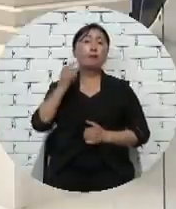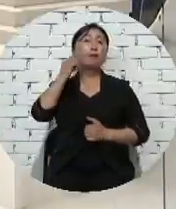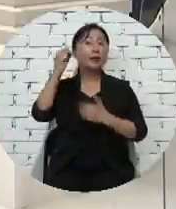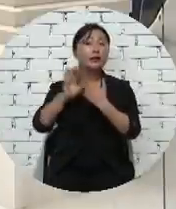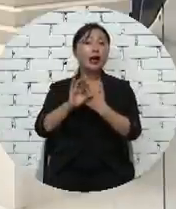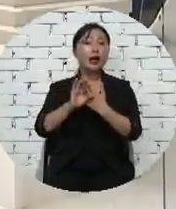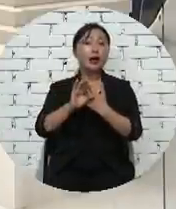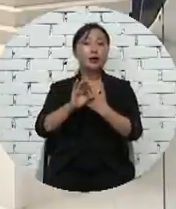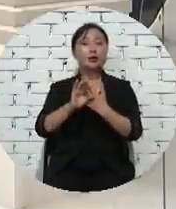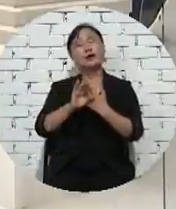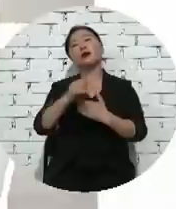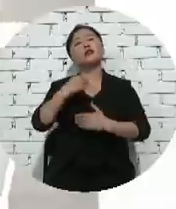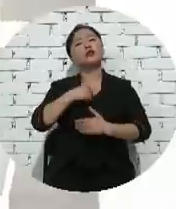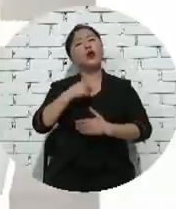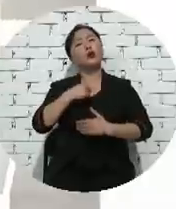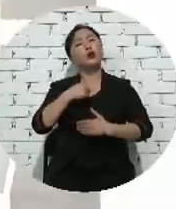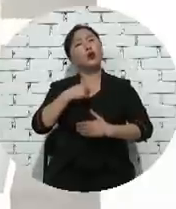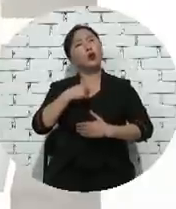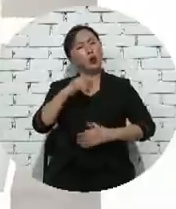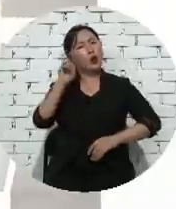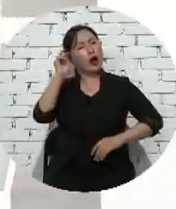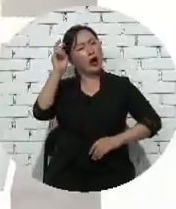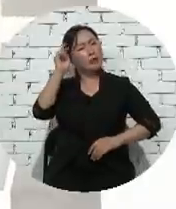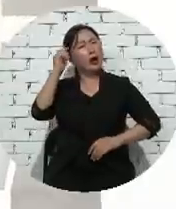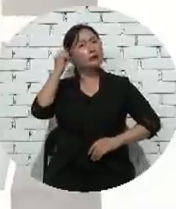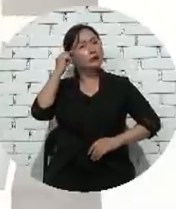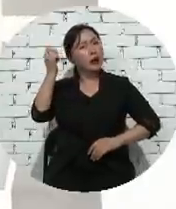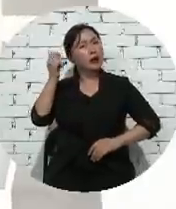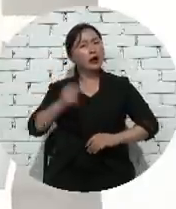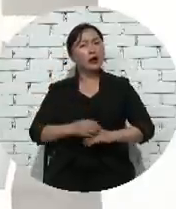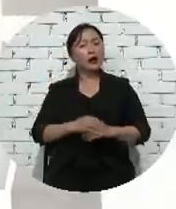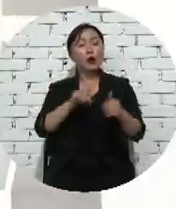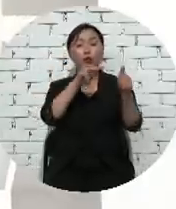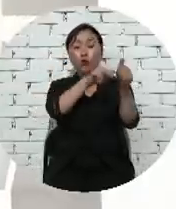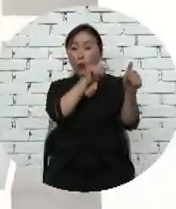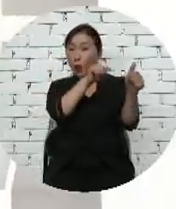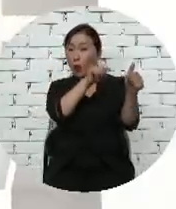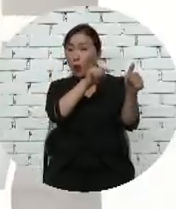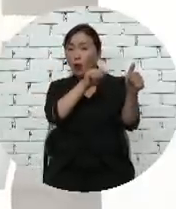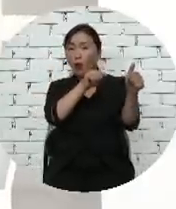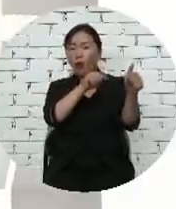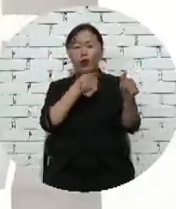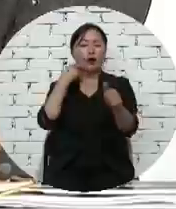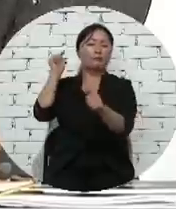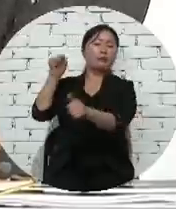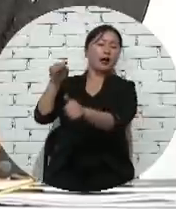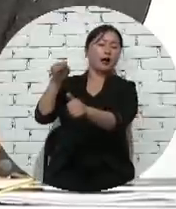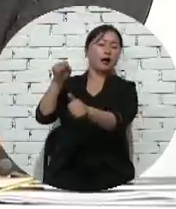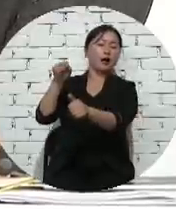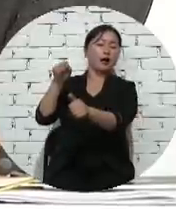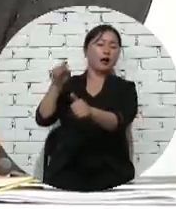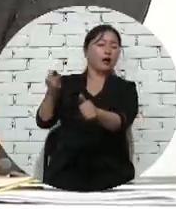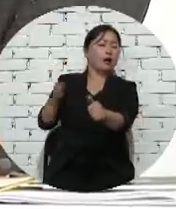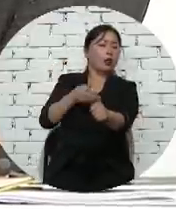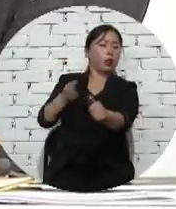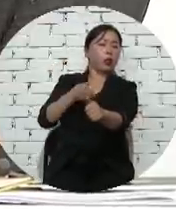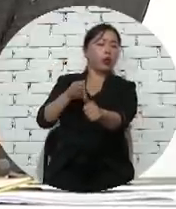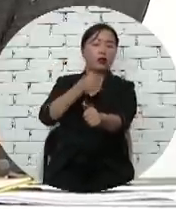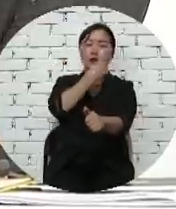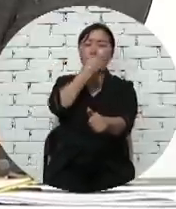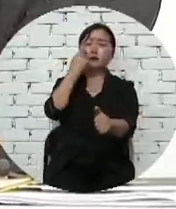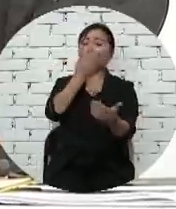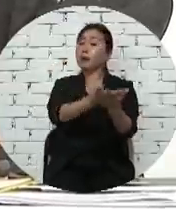만약에 뭐 저도 그럴 일은 없으리라고 생각을 하지만 만약에 후보께서 지시하신 정황이라든지 뭐 네. 증거라든지 이런 게